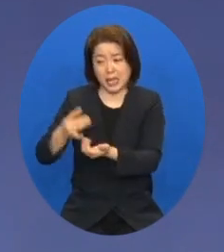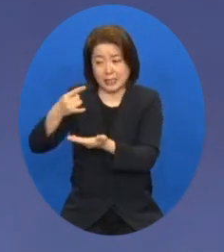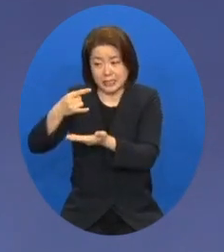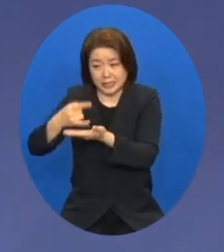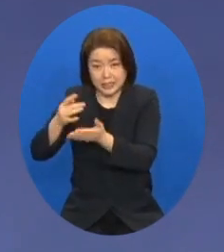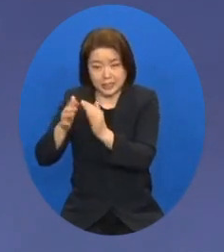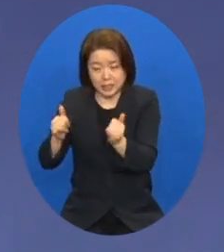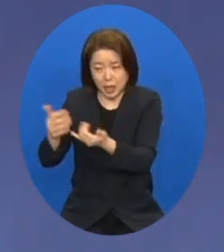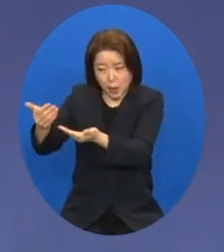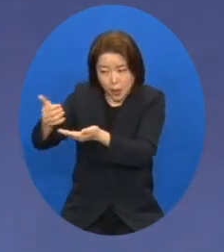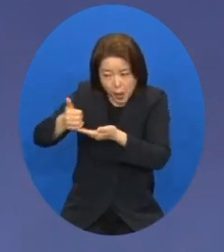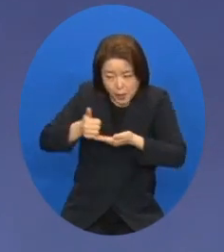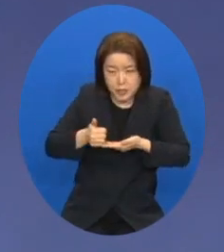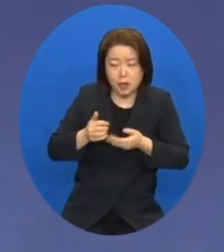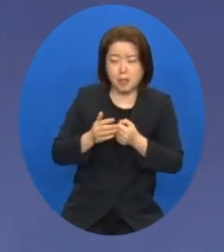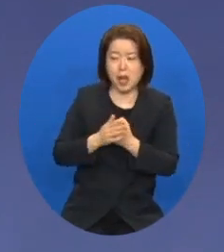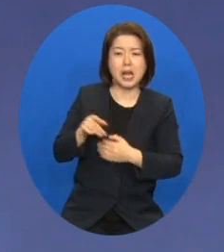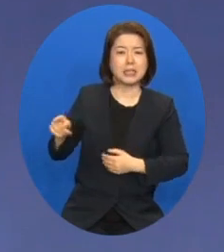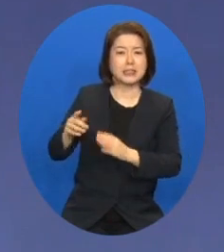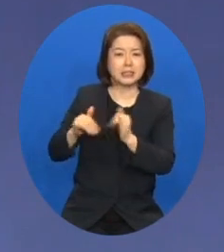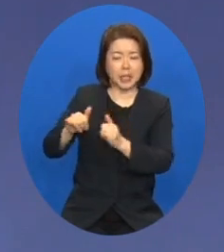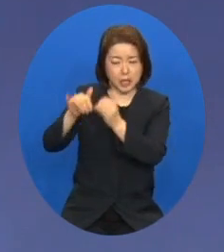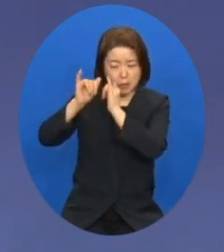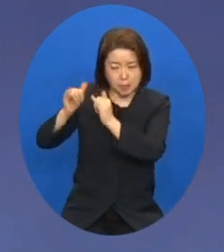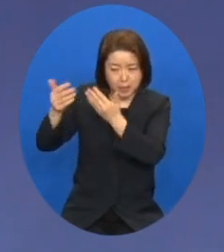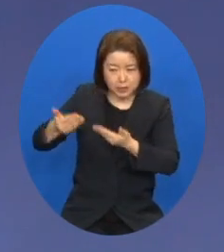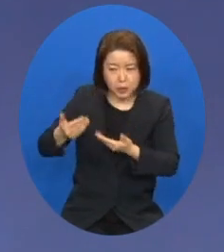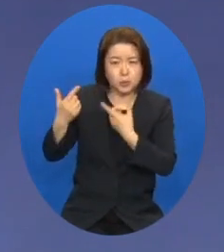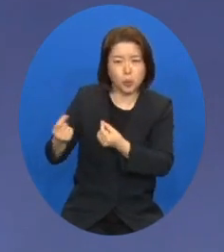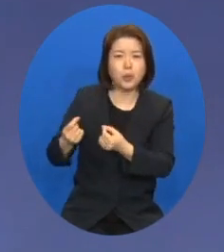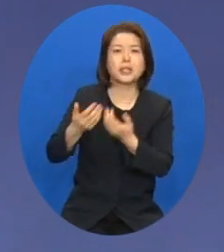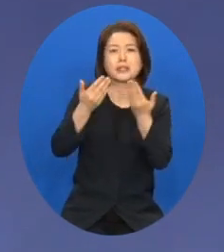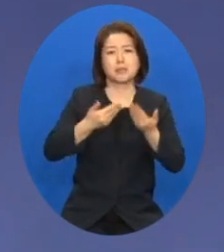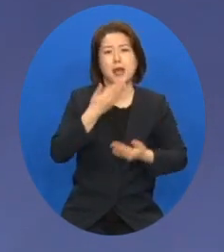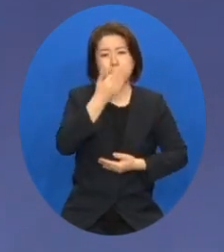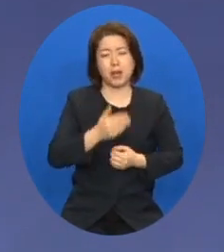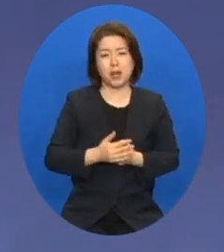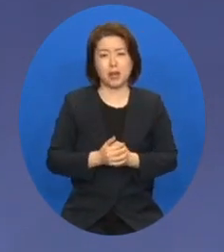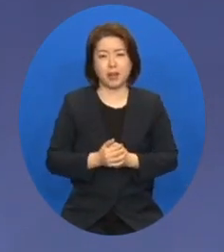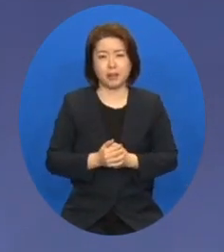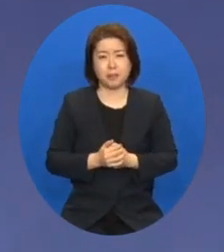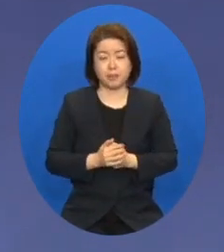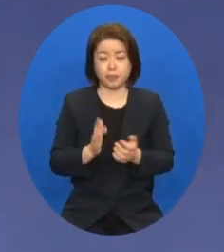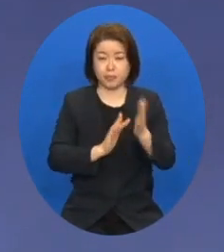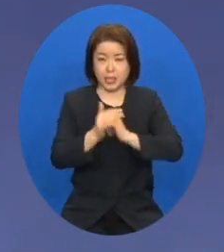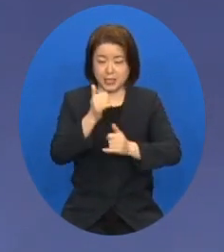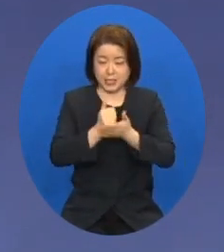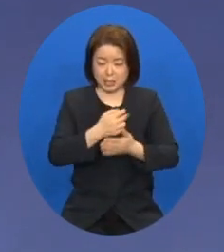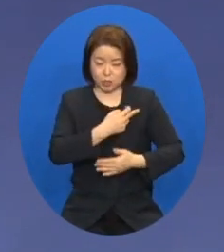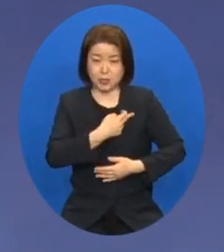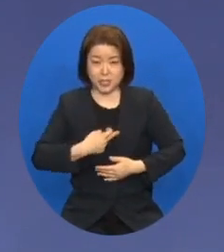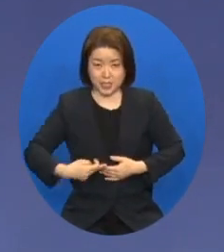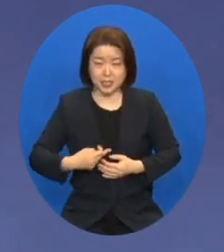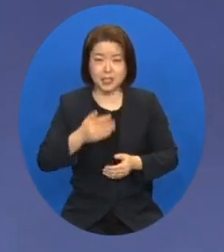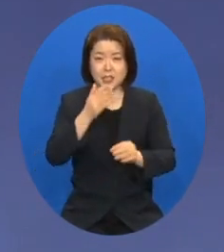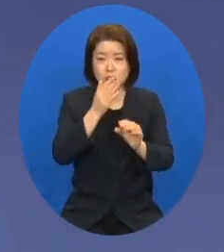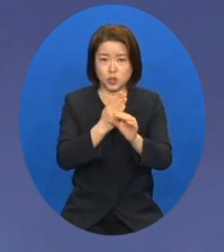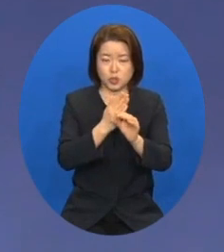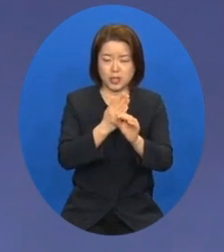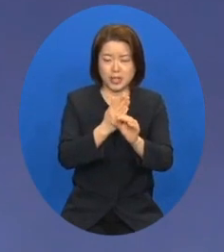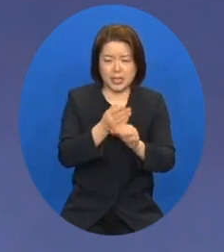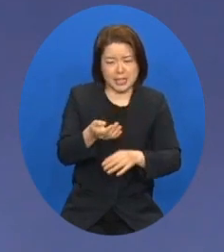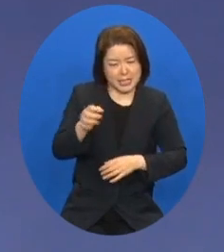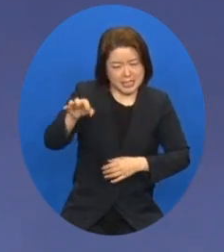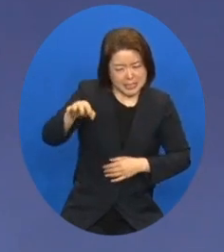영접하면 의미 받을 상을 그가 받을 거죠 예수님의 제자 중에 지극히